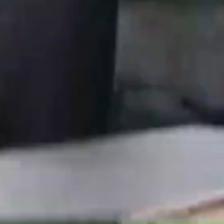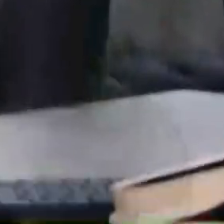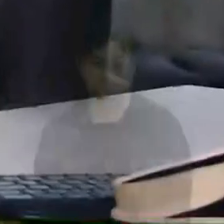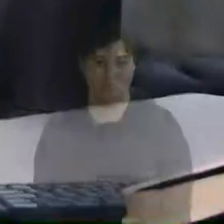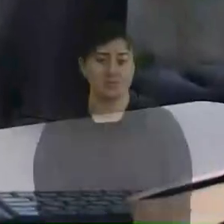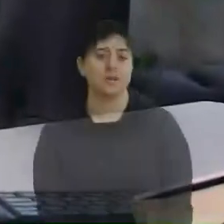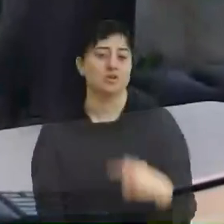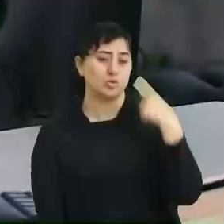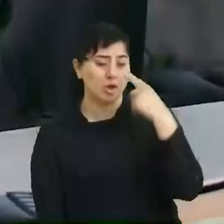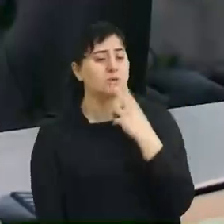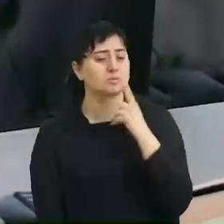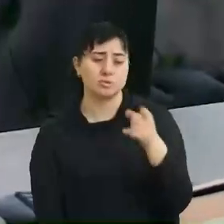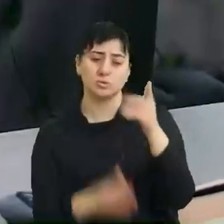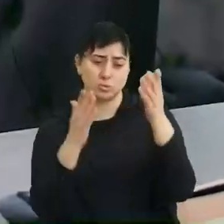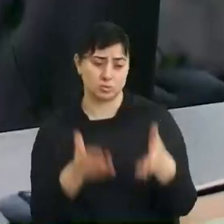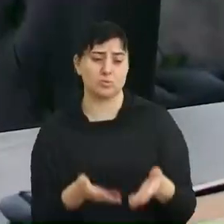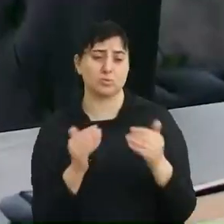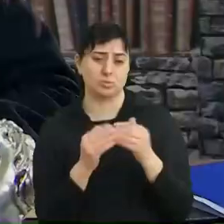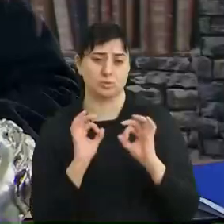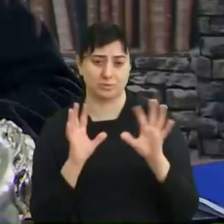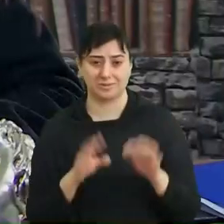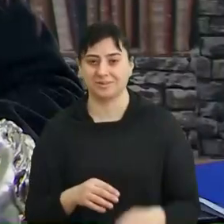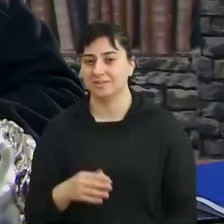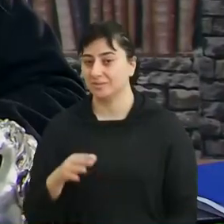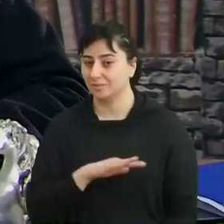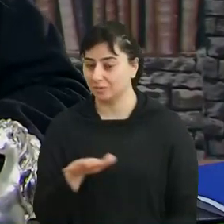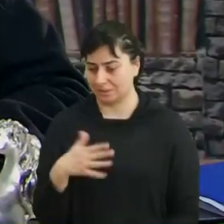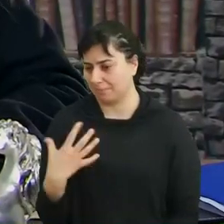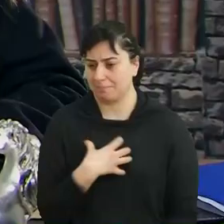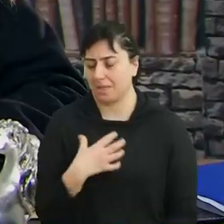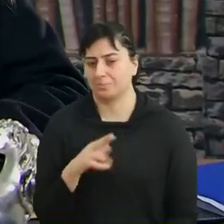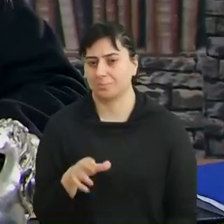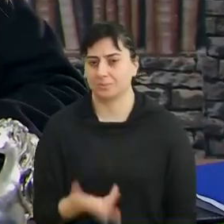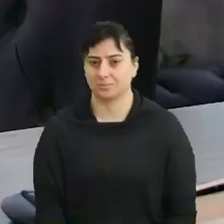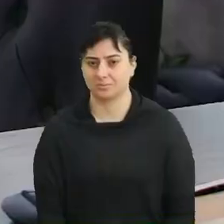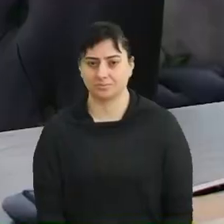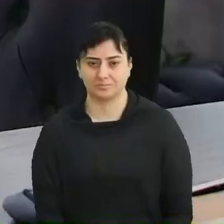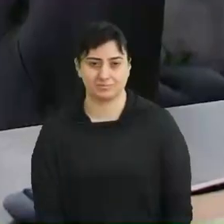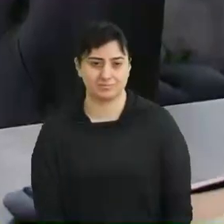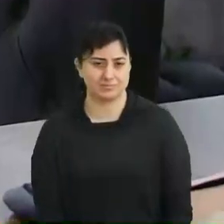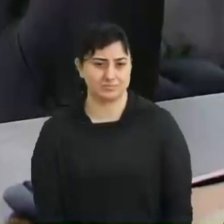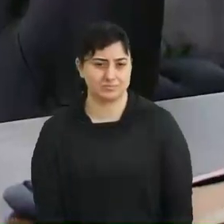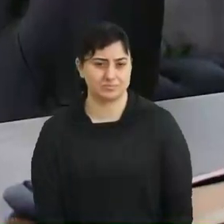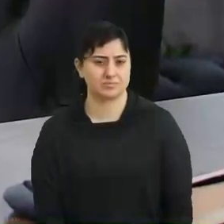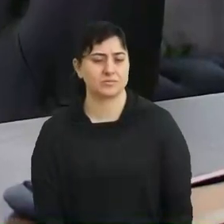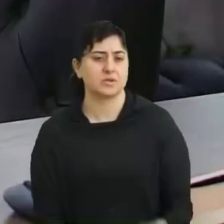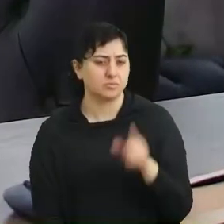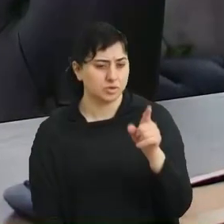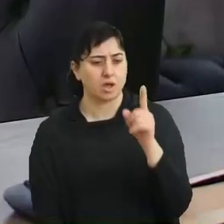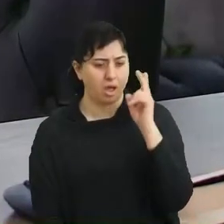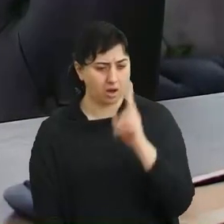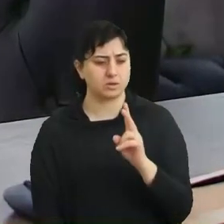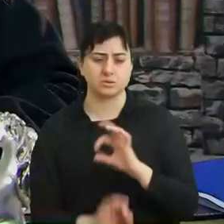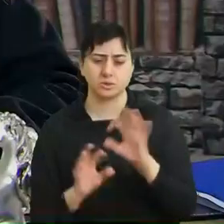Rüya Hanım, siz o koltuğa çok yakıştınız. Burası benim sayılır zaten Cavidancığım. Ay sizin gibi kararlı